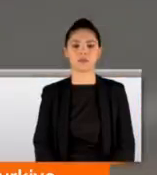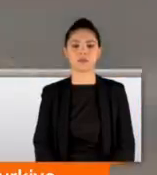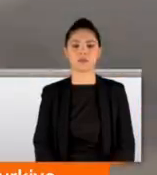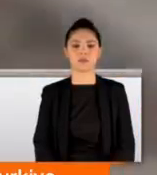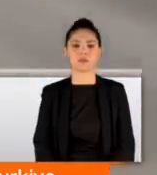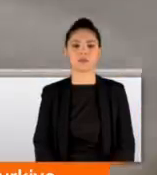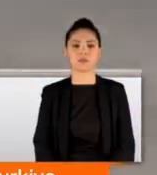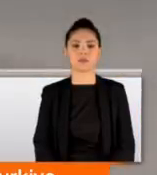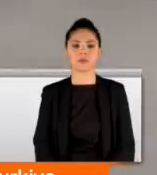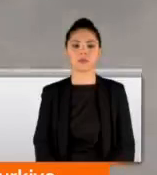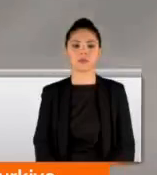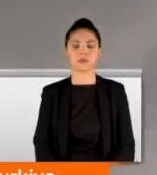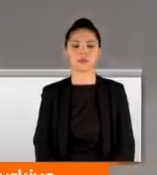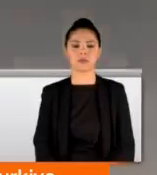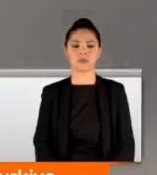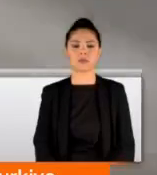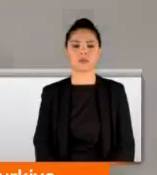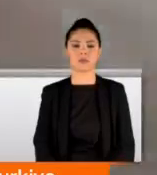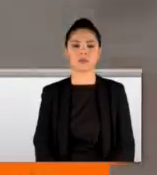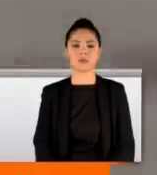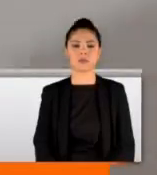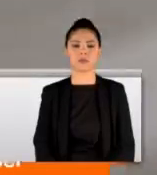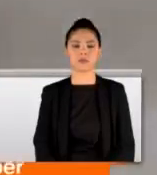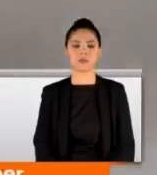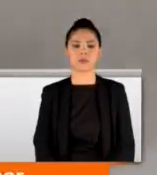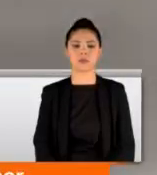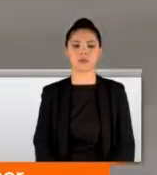Yani benim kaldılar, hepsi içeride kaldı. Kimse var mı?